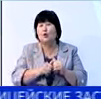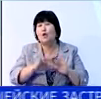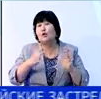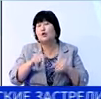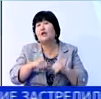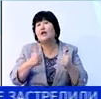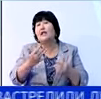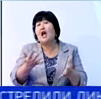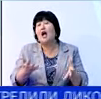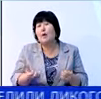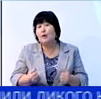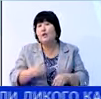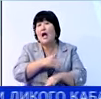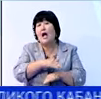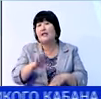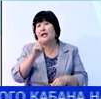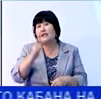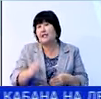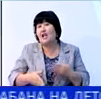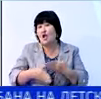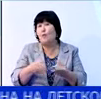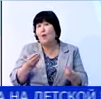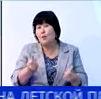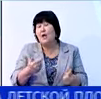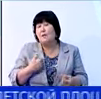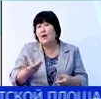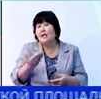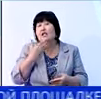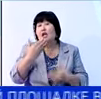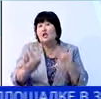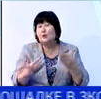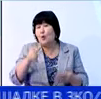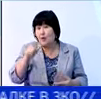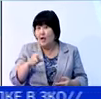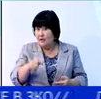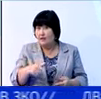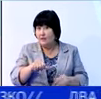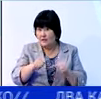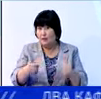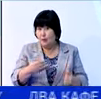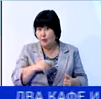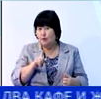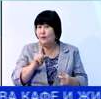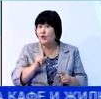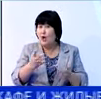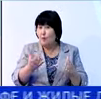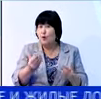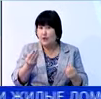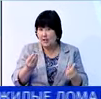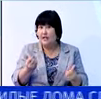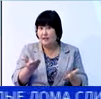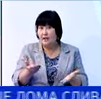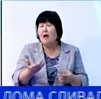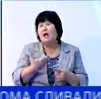случаи разводов для получения адресной социальной помощи. Мы даже уже спрашиваем у граждан, не разводитесь ли вы для того, чтобы получать